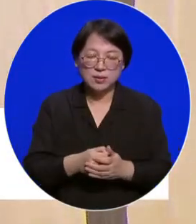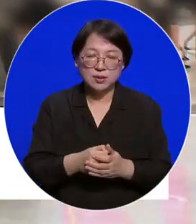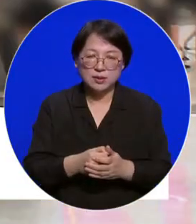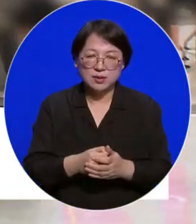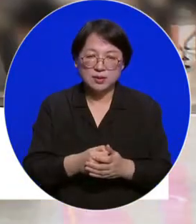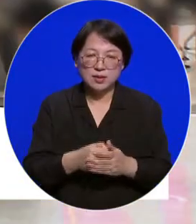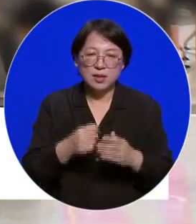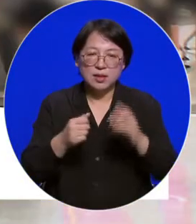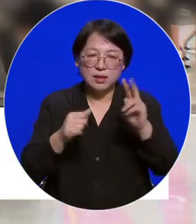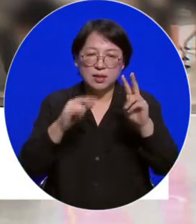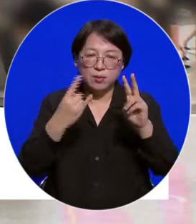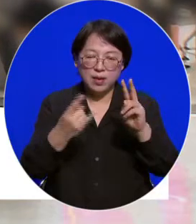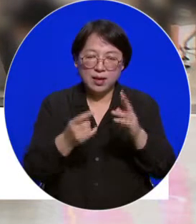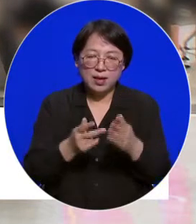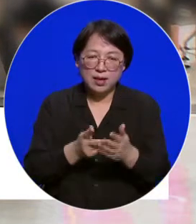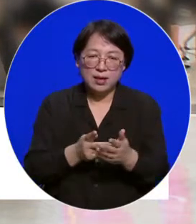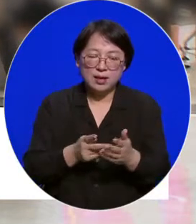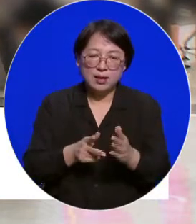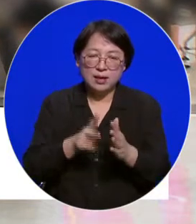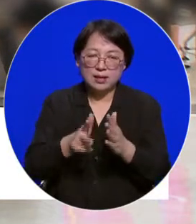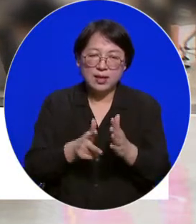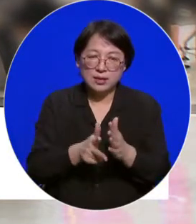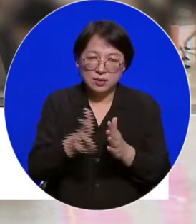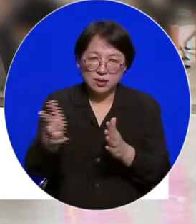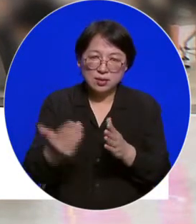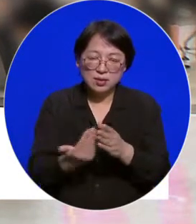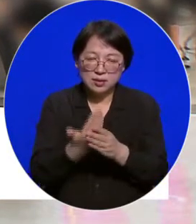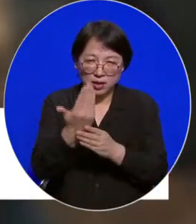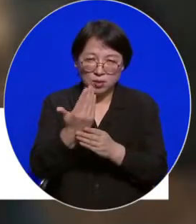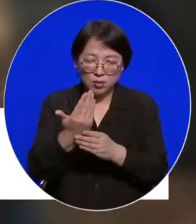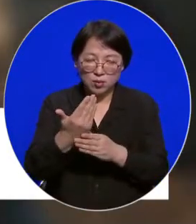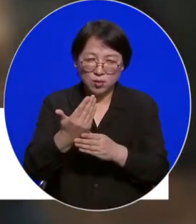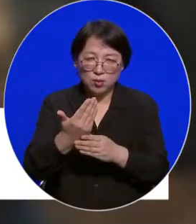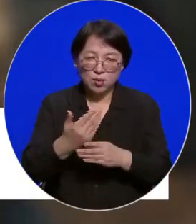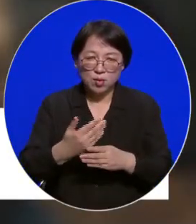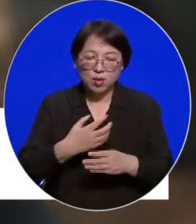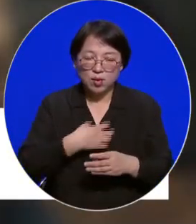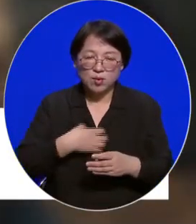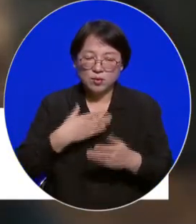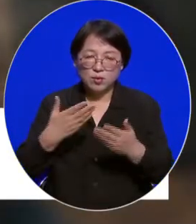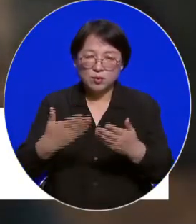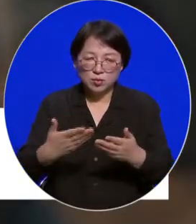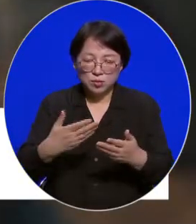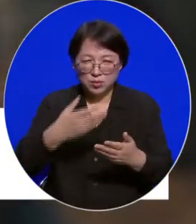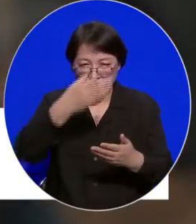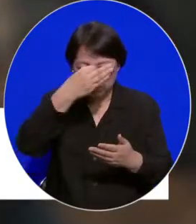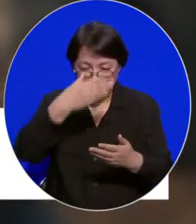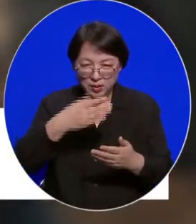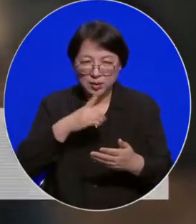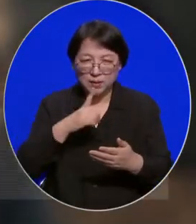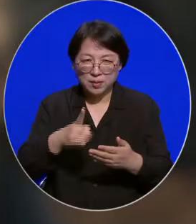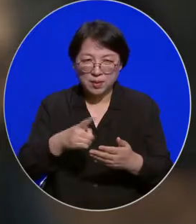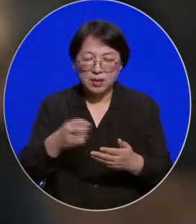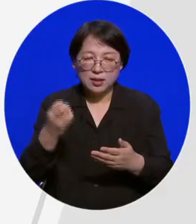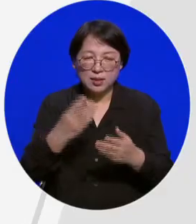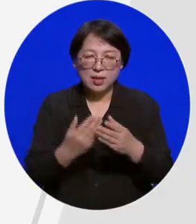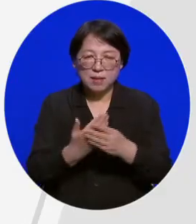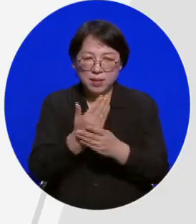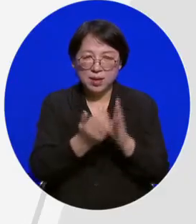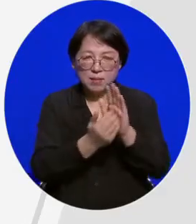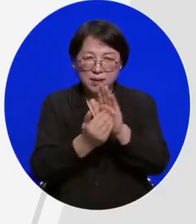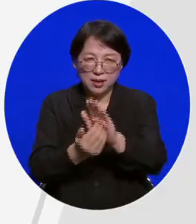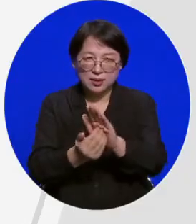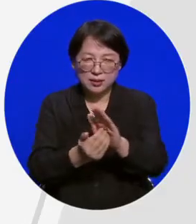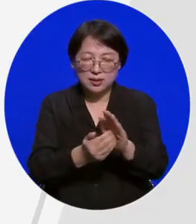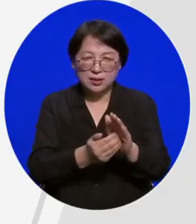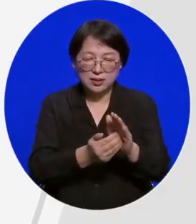탈선 사고로 국민께 심려를 끼쳐 사죄드린다며 탈선 사고에 대한 재발 방지 대책을 마련했다고 밝혔습니다.